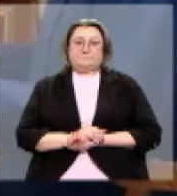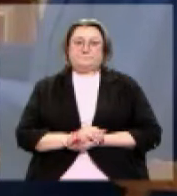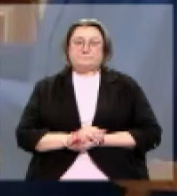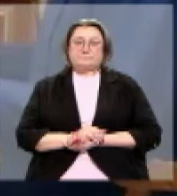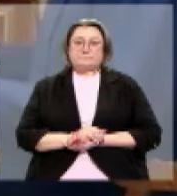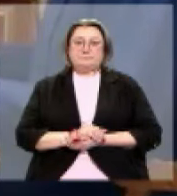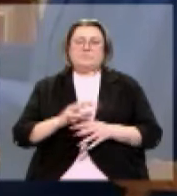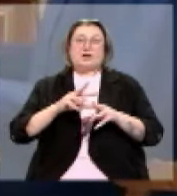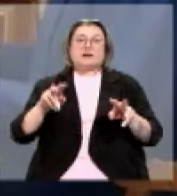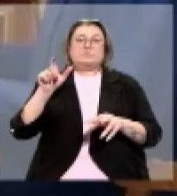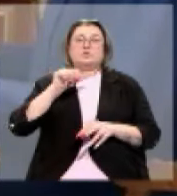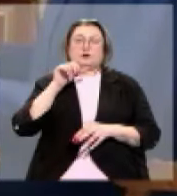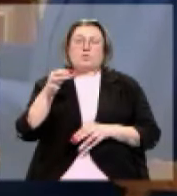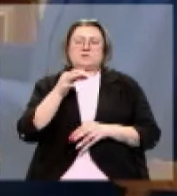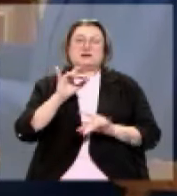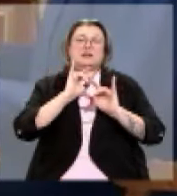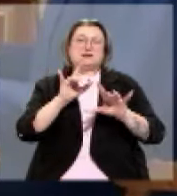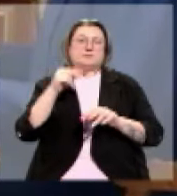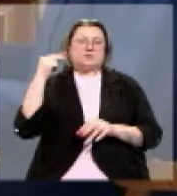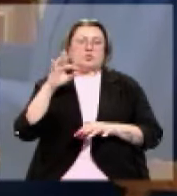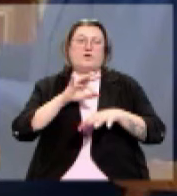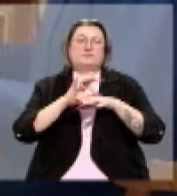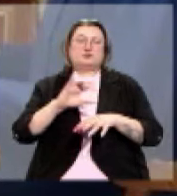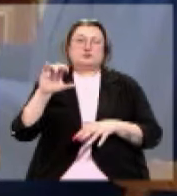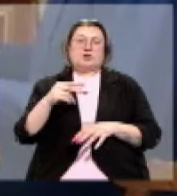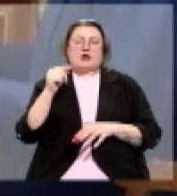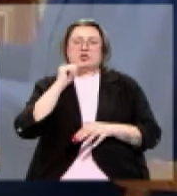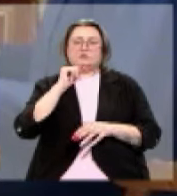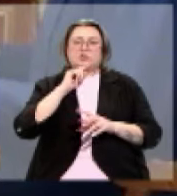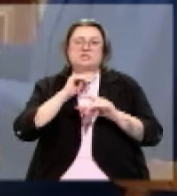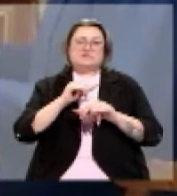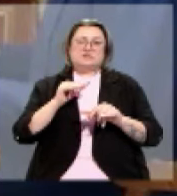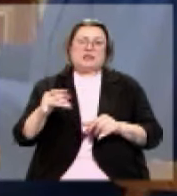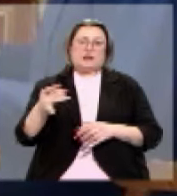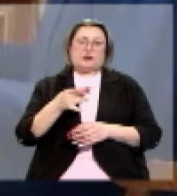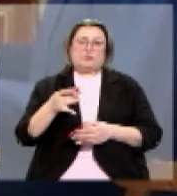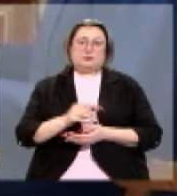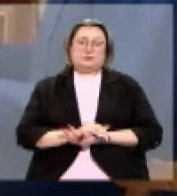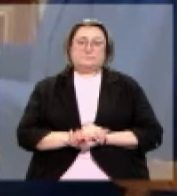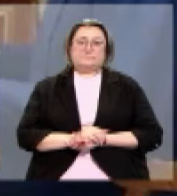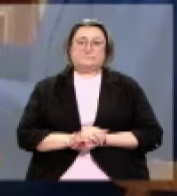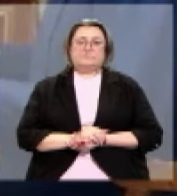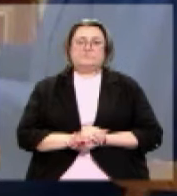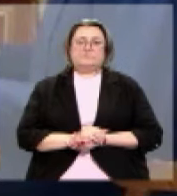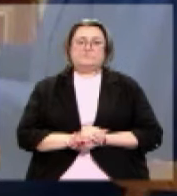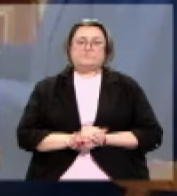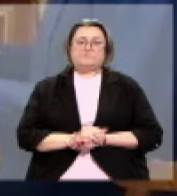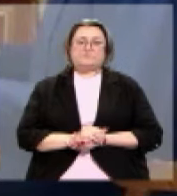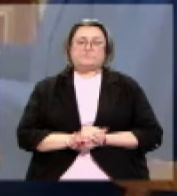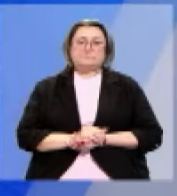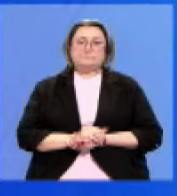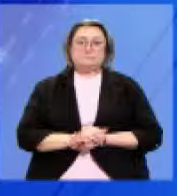салайық. Ақордадағы қабылдау. Қостанай облысының әкімі президентке өңірдің әлеуметтік экономикалық даму барысы туралы есеп